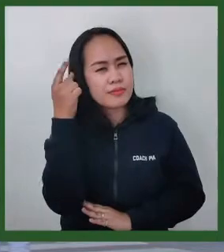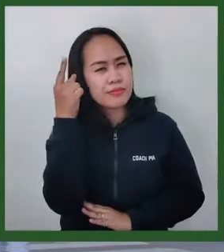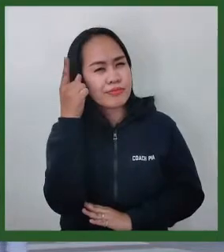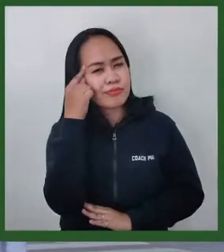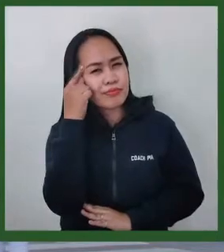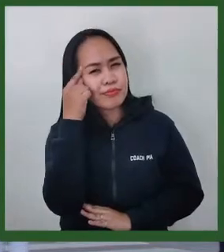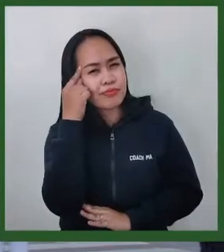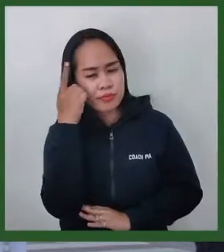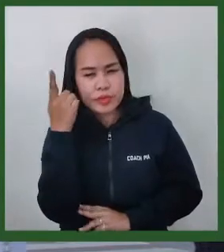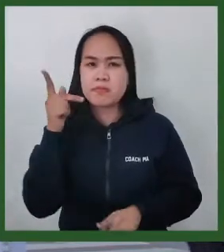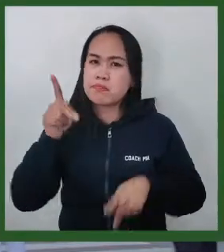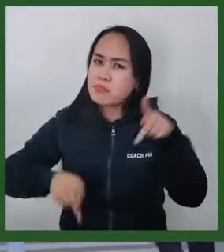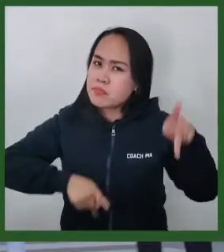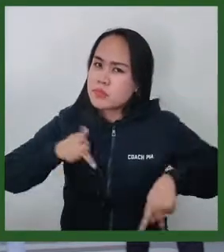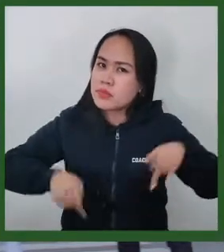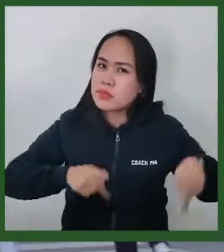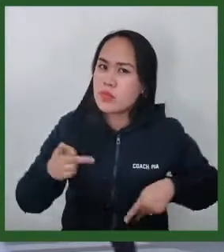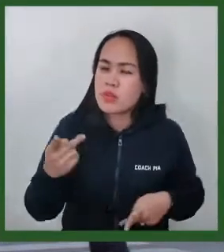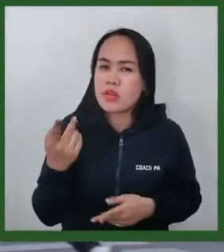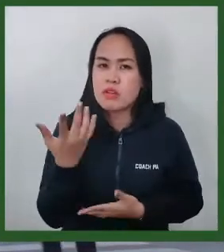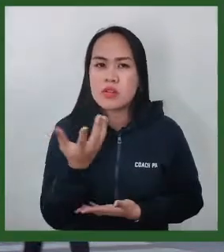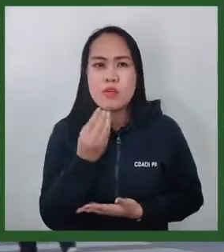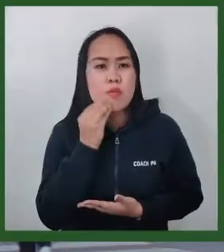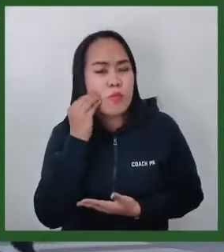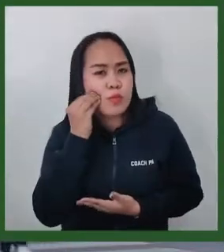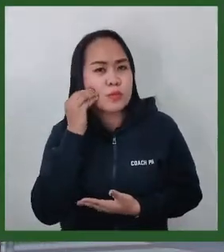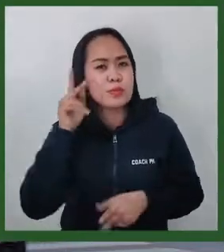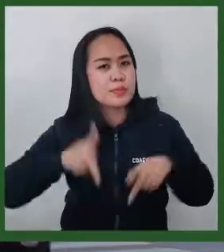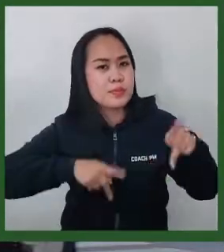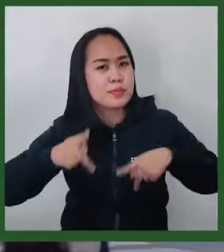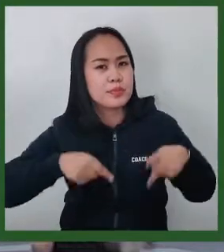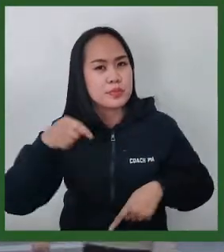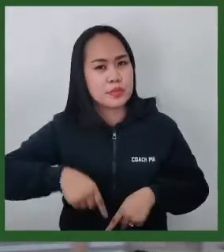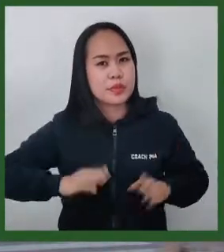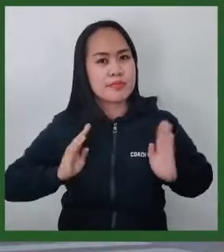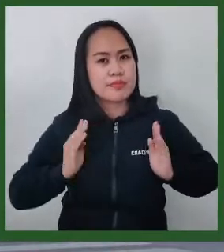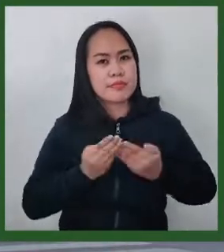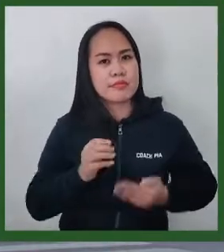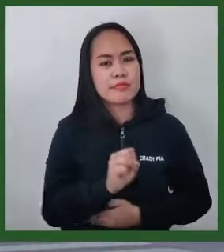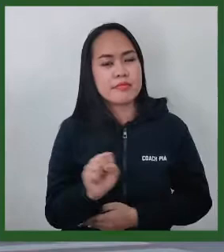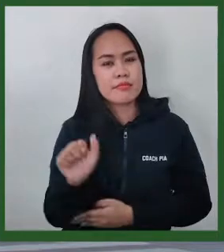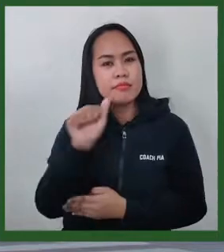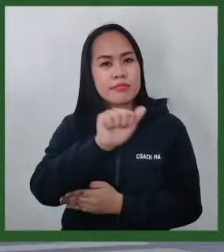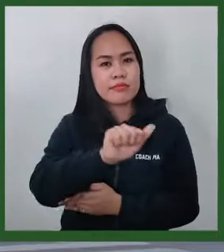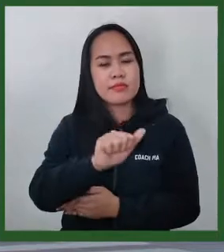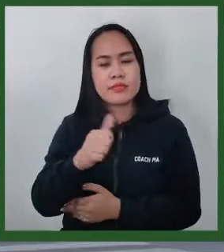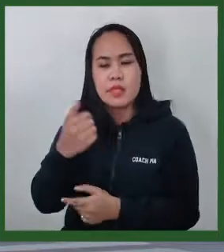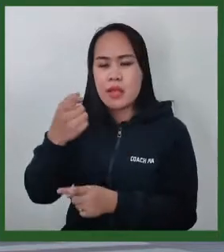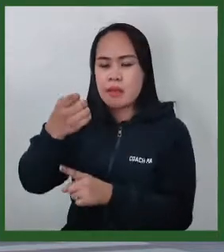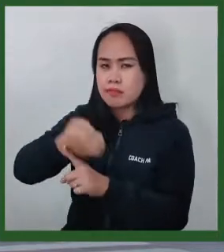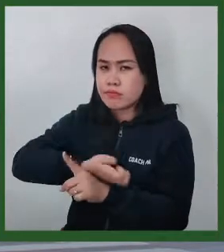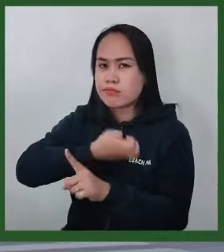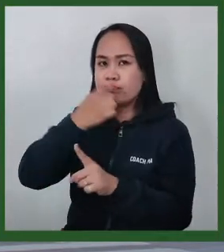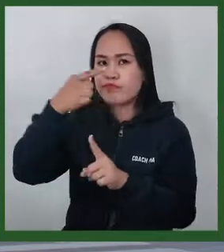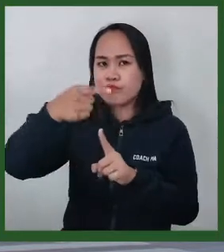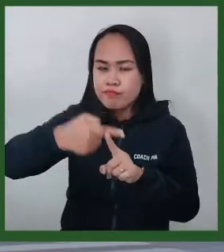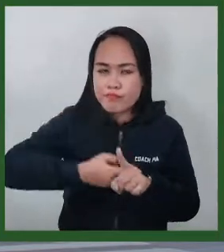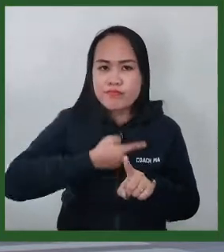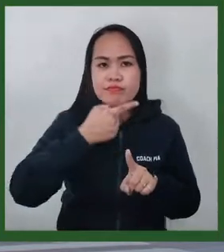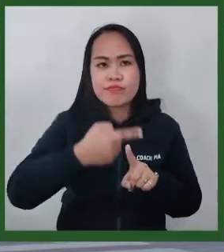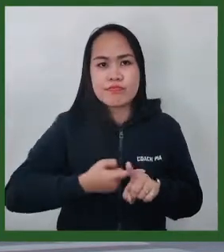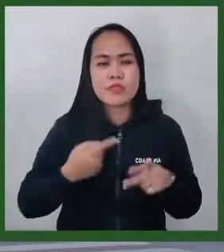talagang mismo mga tao natin o mga citizens natin dito sa Barangay San Antonio. Kaya, every month, ang